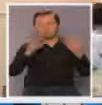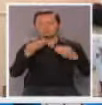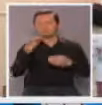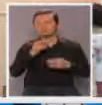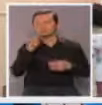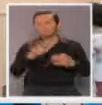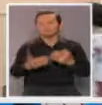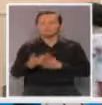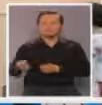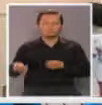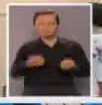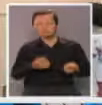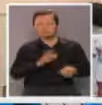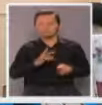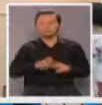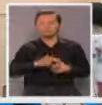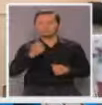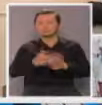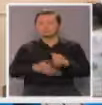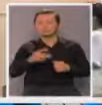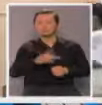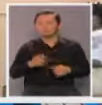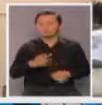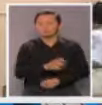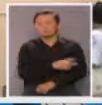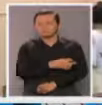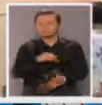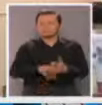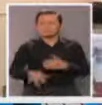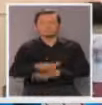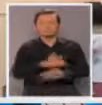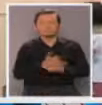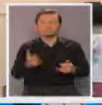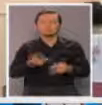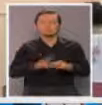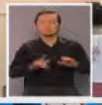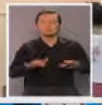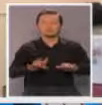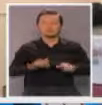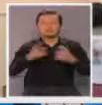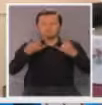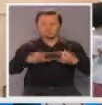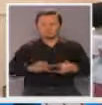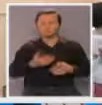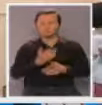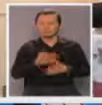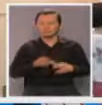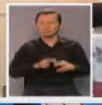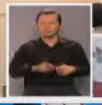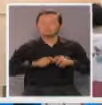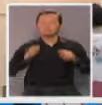видами медицинского оборудования. В Центральной районной больнице на благо населения работает отделение компьютерной томографии, открытые